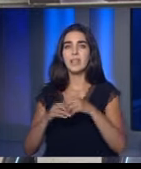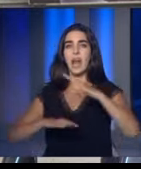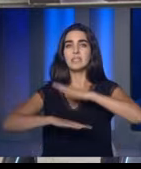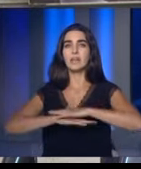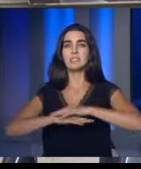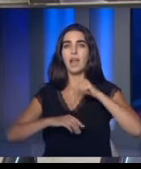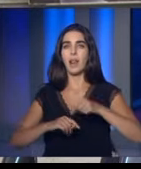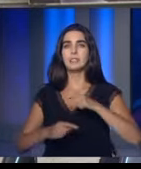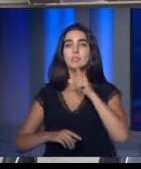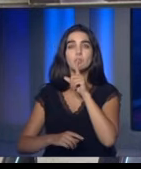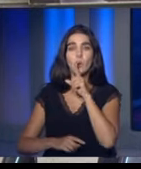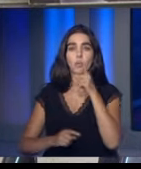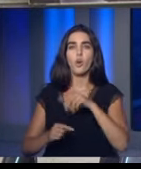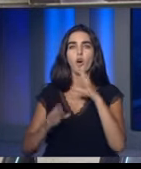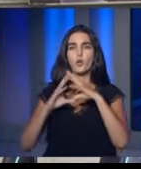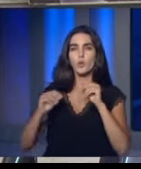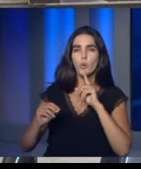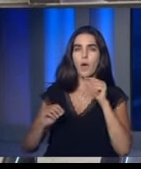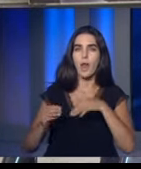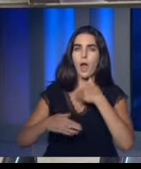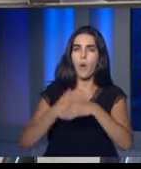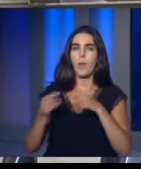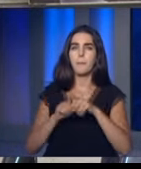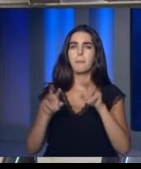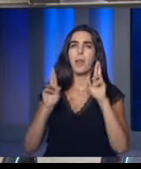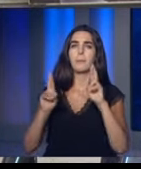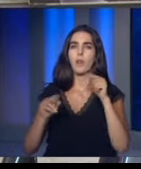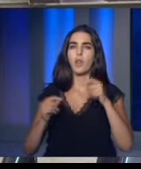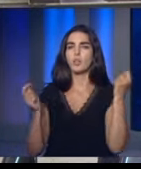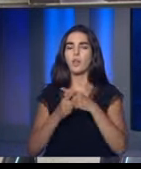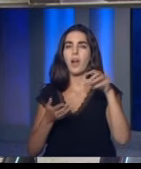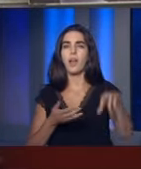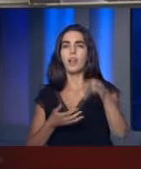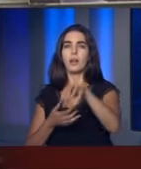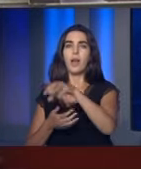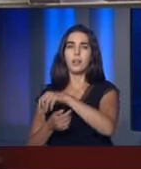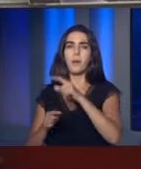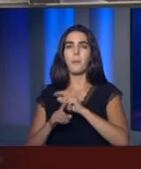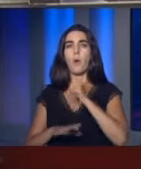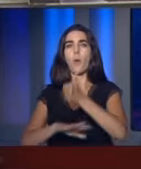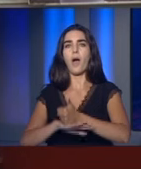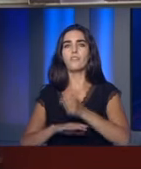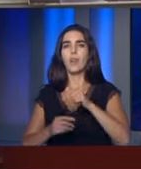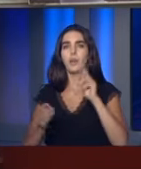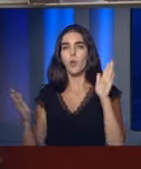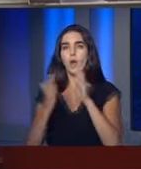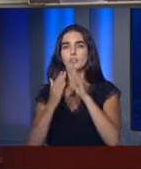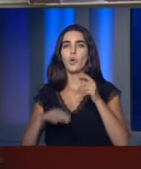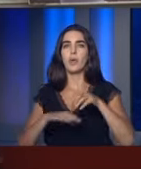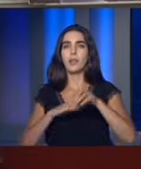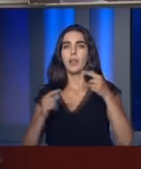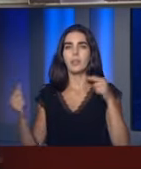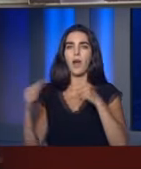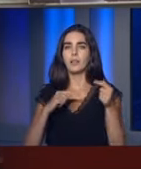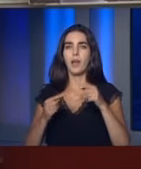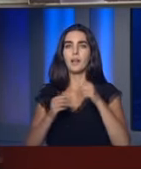أمام مفصل أساسي، فإما السكوت والرضوخ لما يحوكه المتآمرون ضد القطاع،